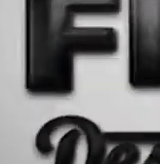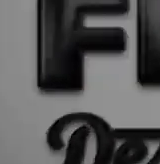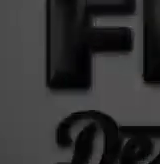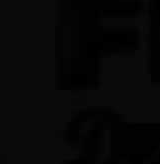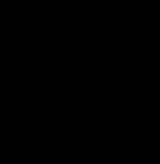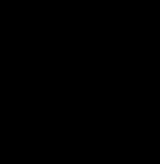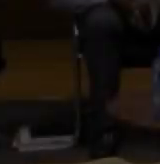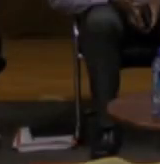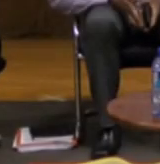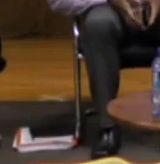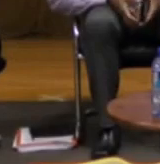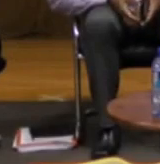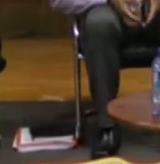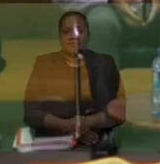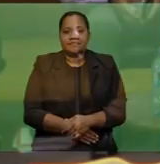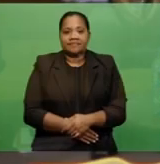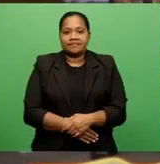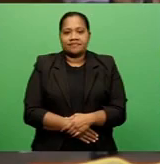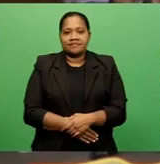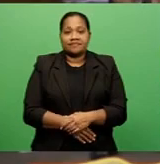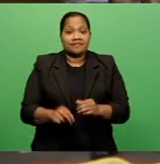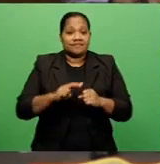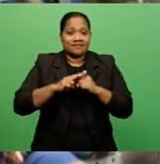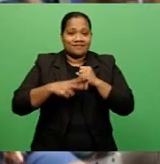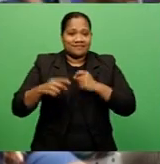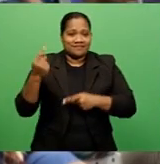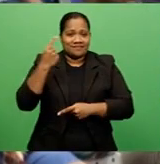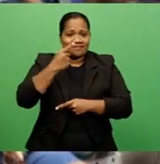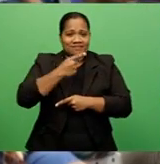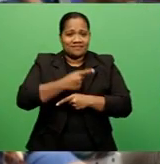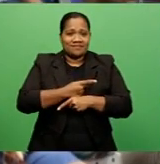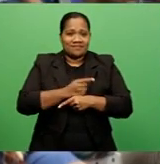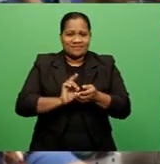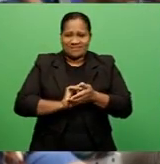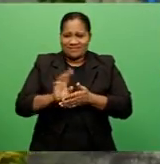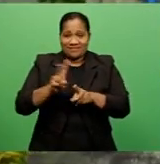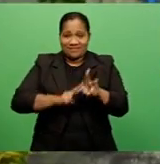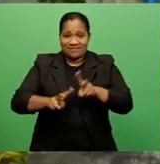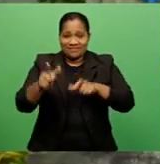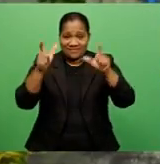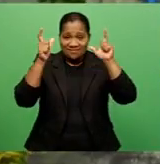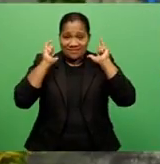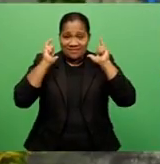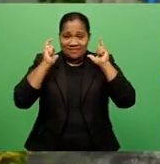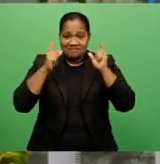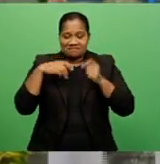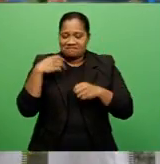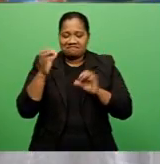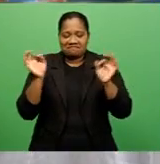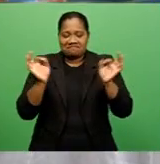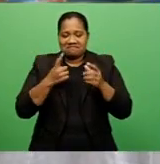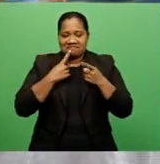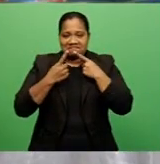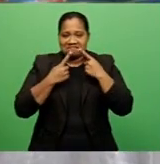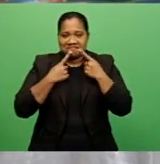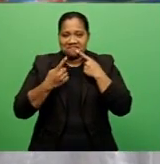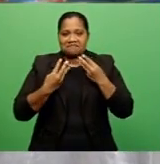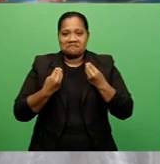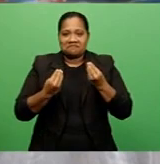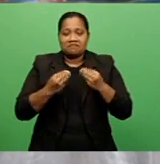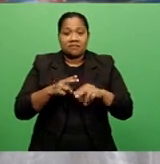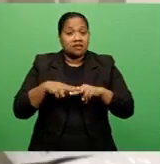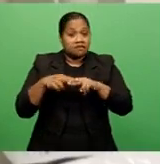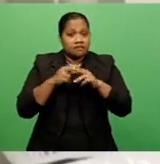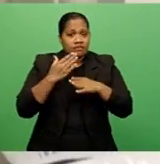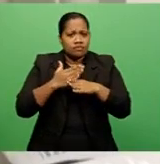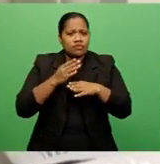2 देश की धड़कन। In the news tonight, ousted USB Vice Chancellor reserves comments. Fiji